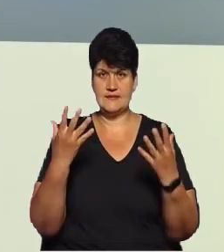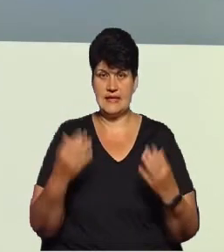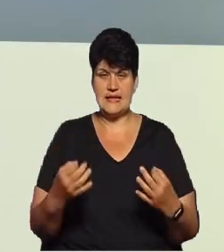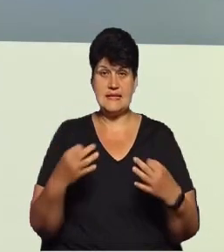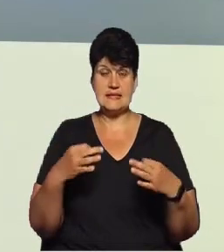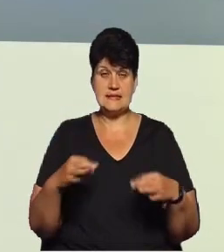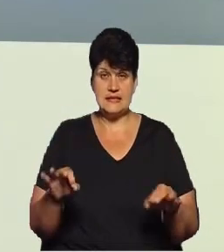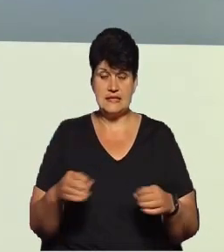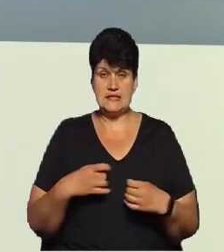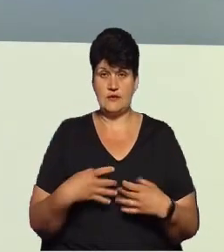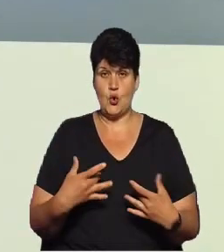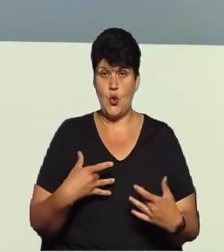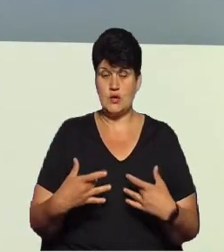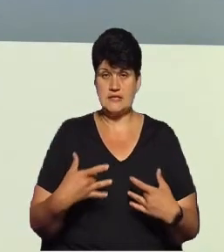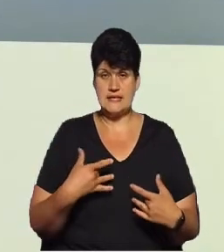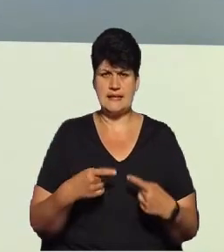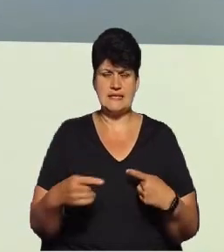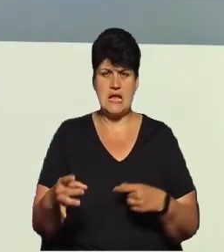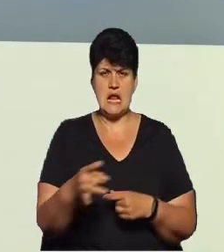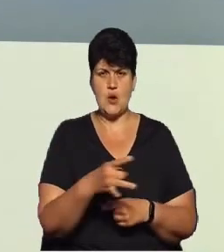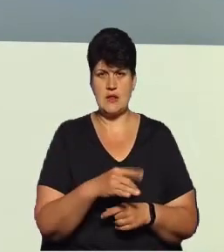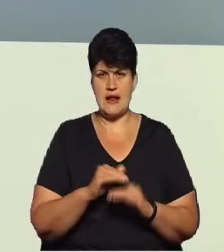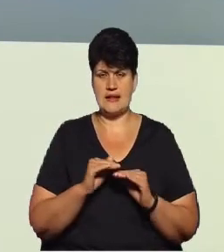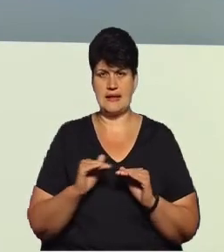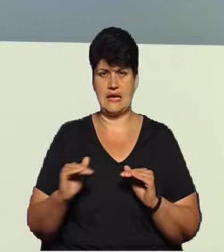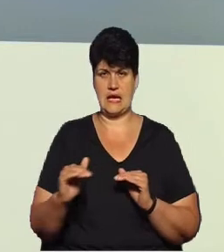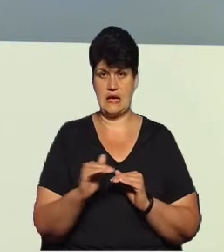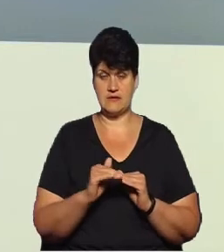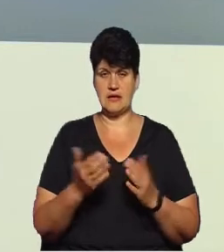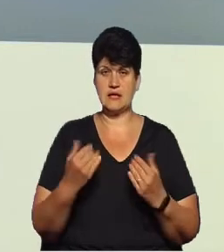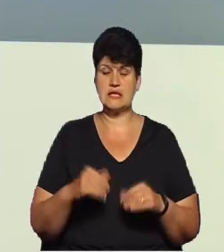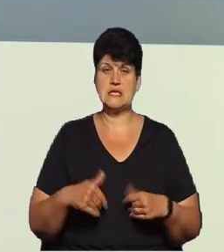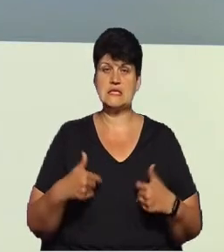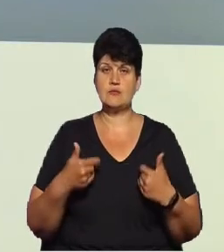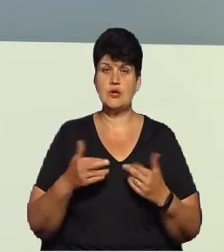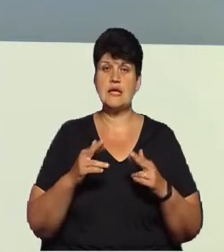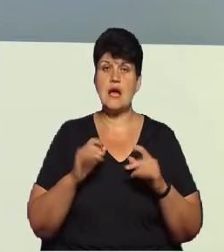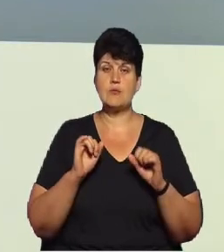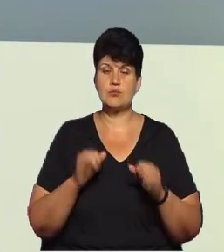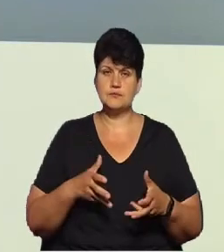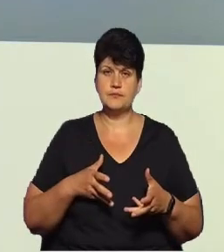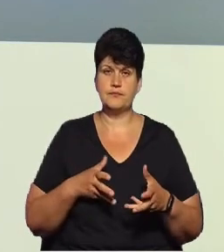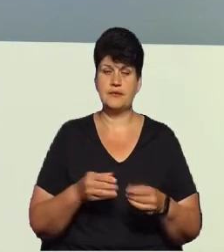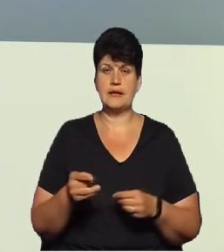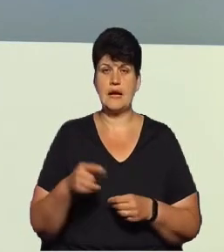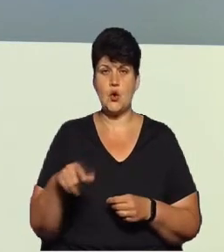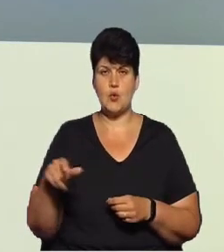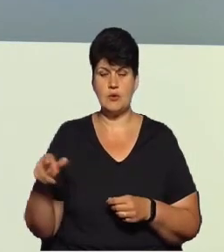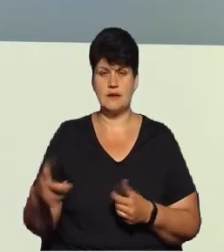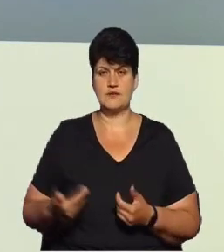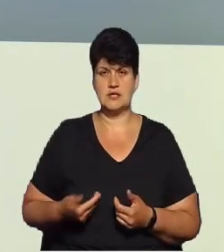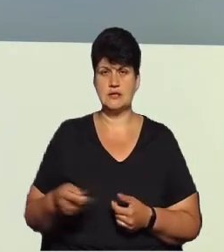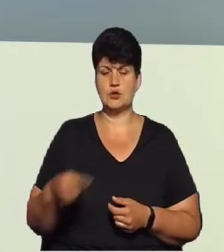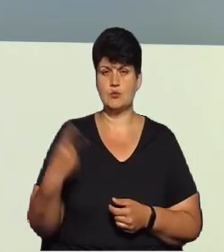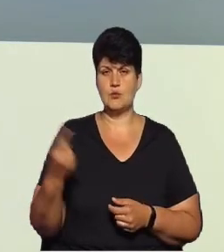різних регіональних рівнях. Давайте отак, можливо, запропонуємо, як можна було б мотивувати тернополян і жителів Тернопільської області, що можна було б придумати, на